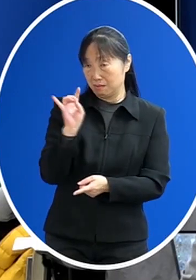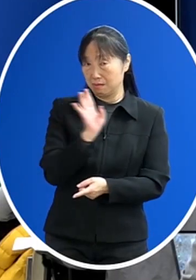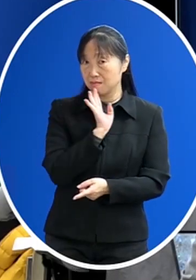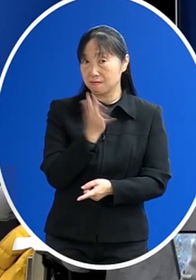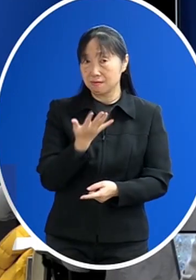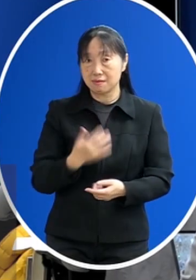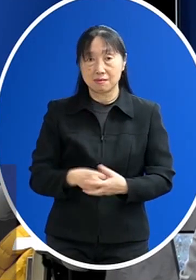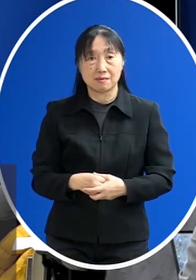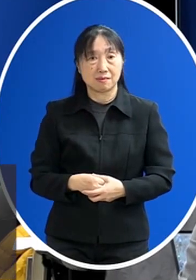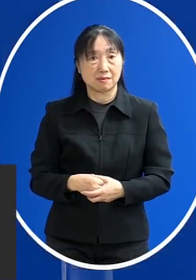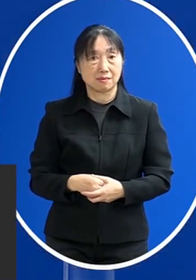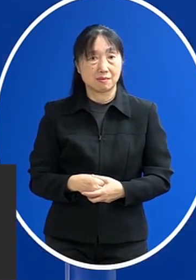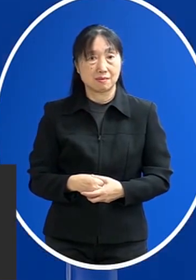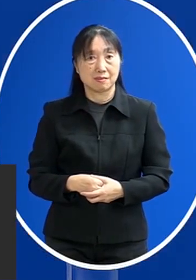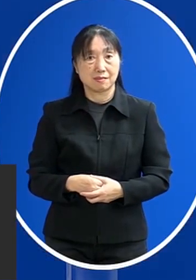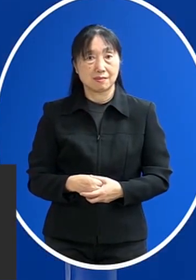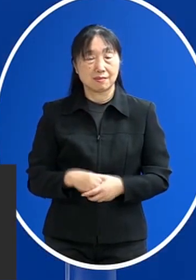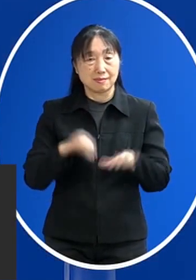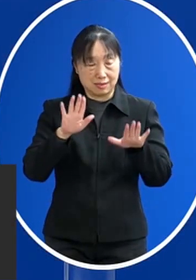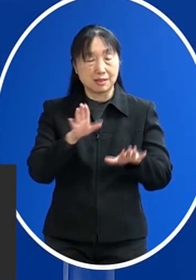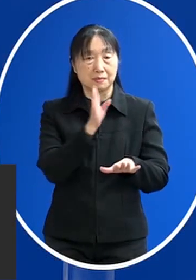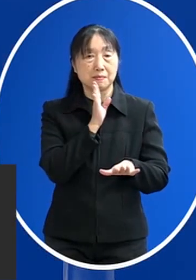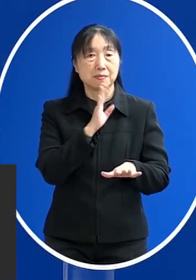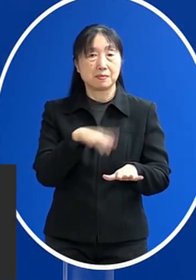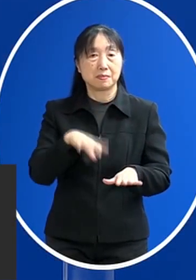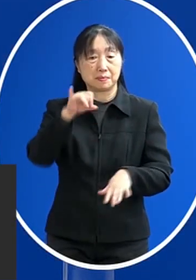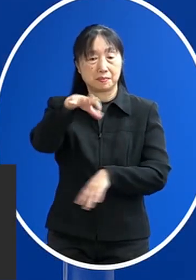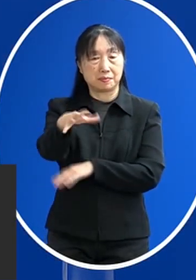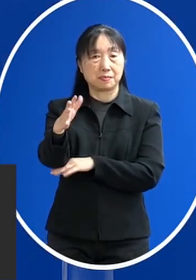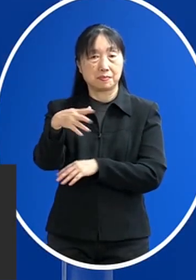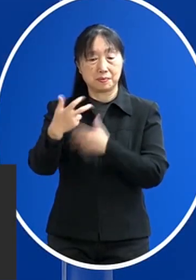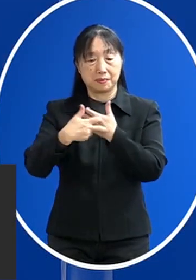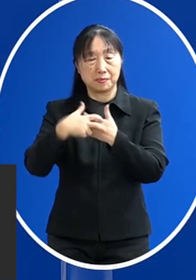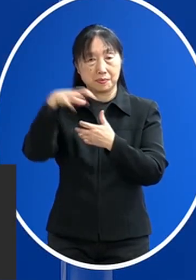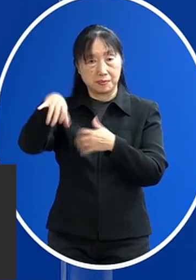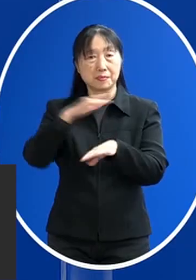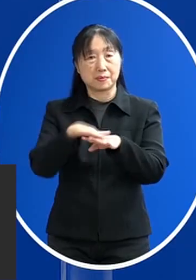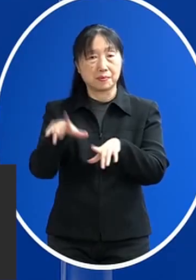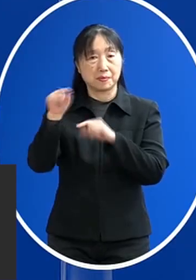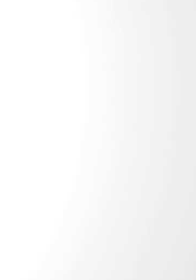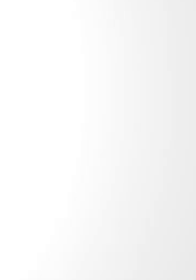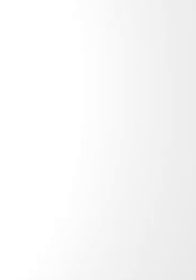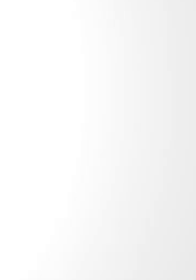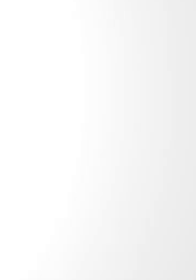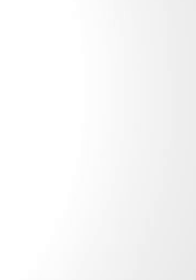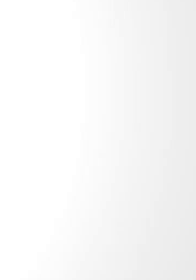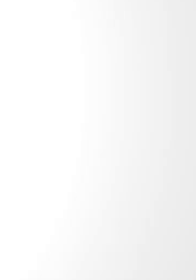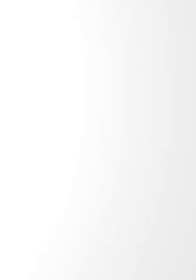对，这目前地方卫生局正在调查，那依法处理。